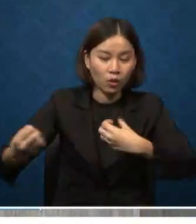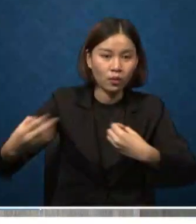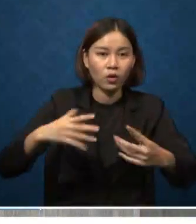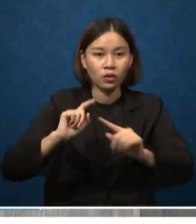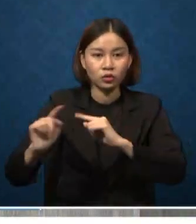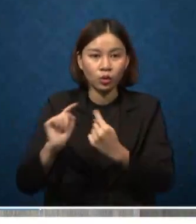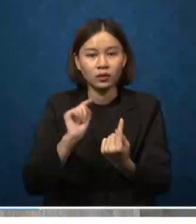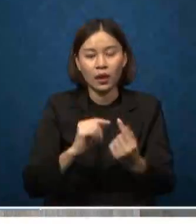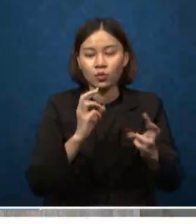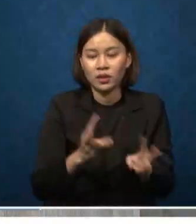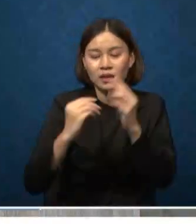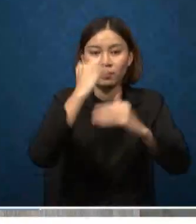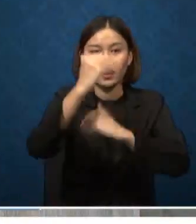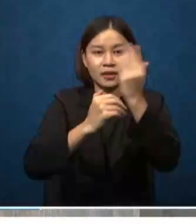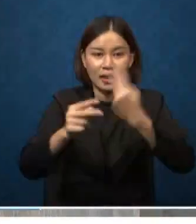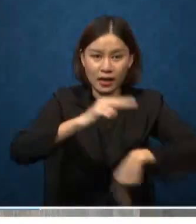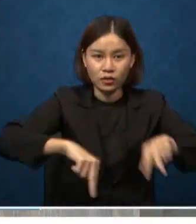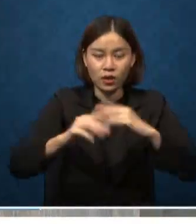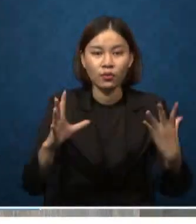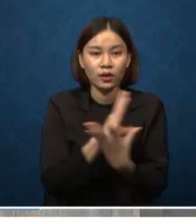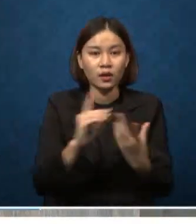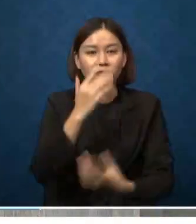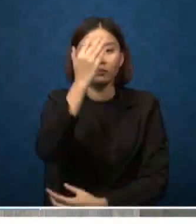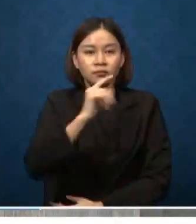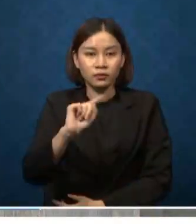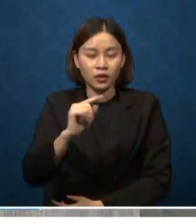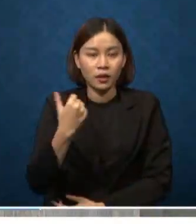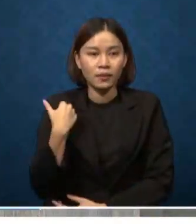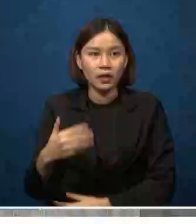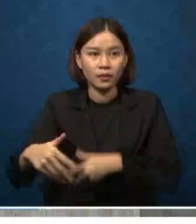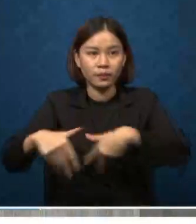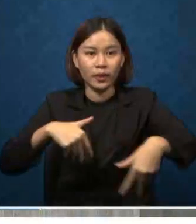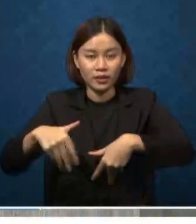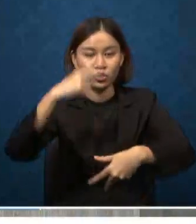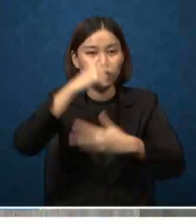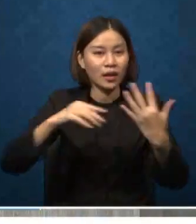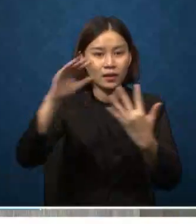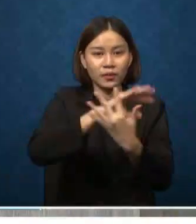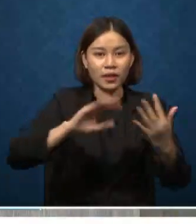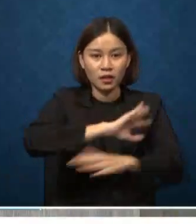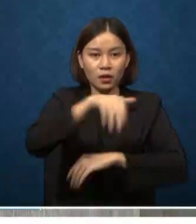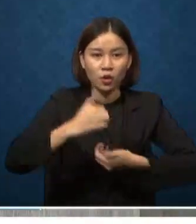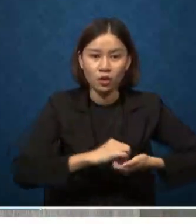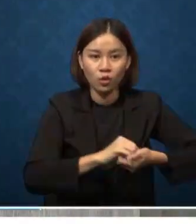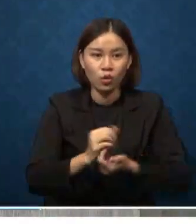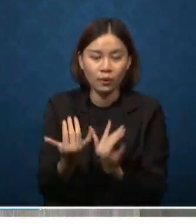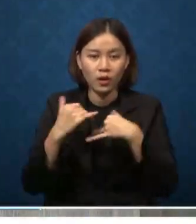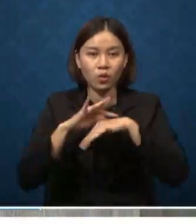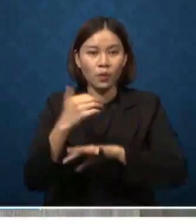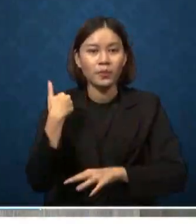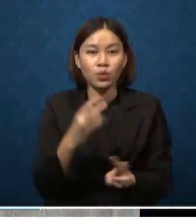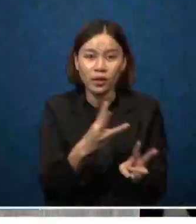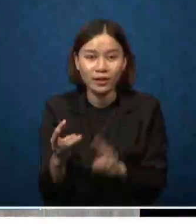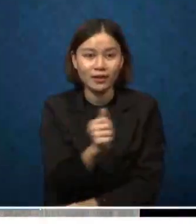อนุรักษ์พัฒนาวัฒนธรรมเพื่อให้เกิดการมีส่วนร่วมทั้งประเทศเราจะได้มีแนวทาง